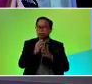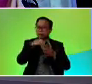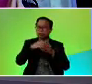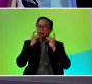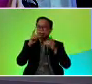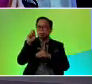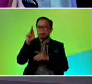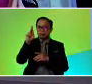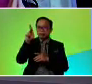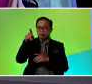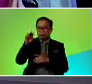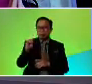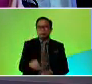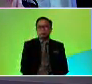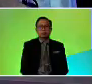dalam